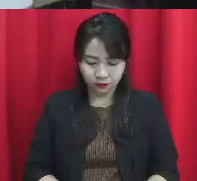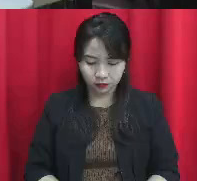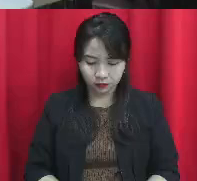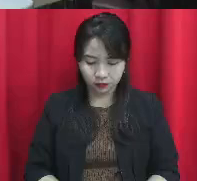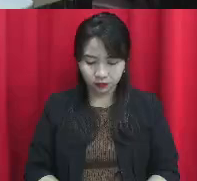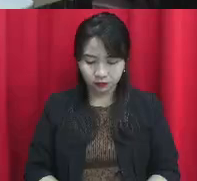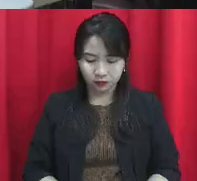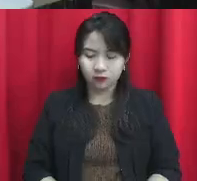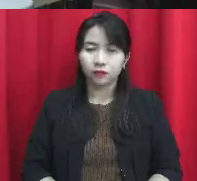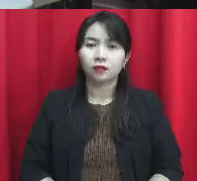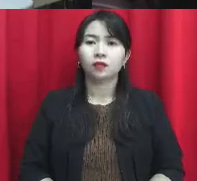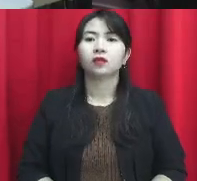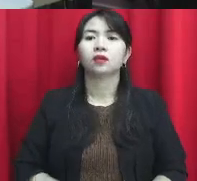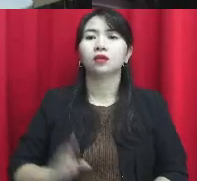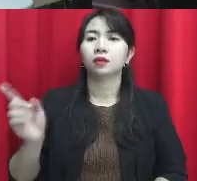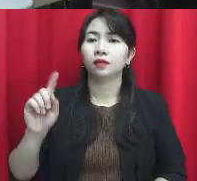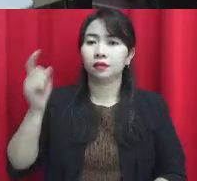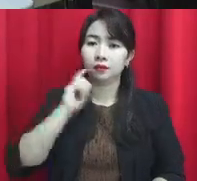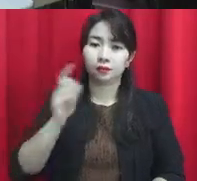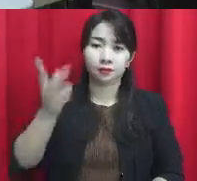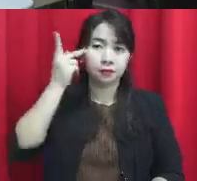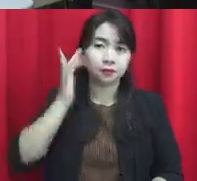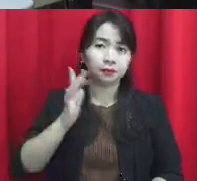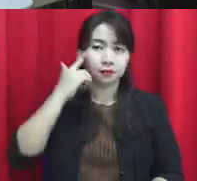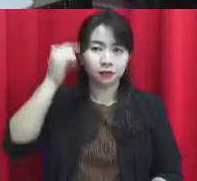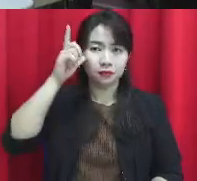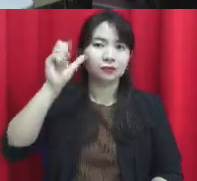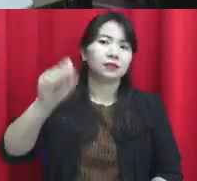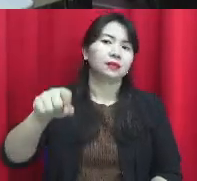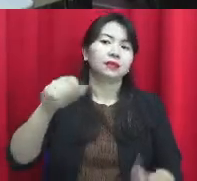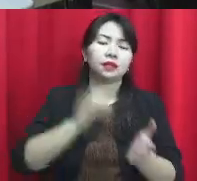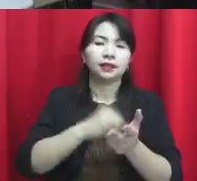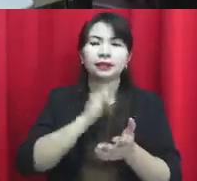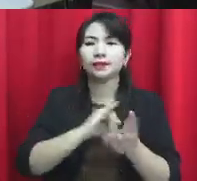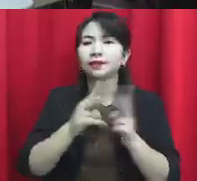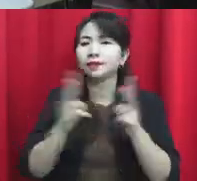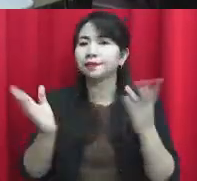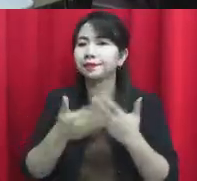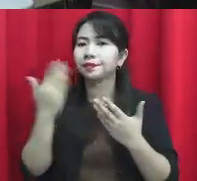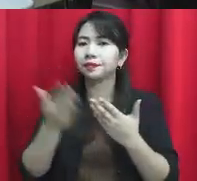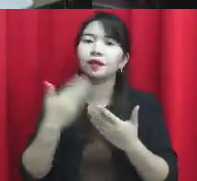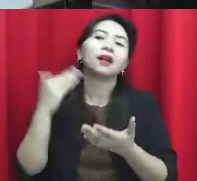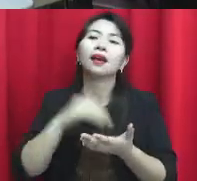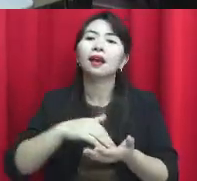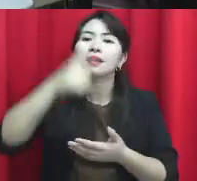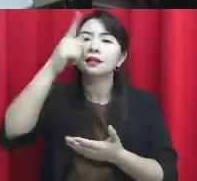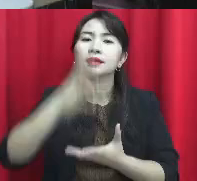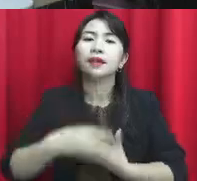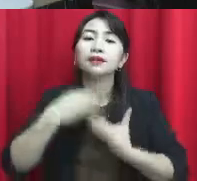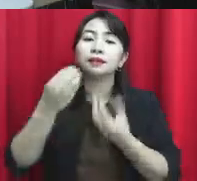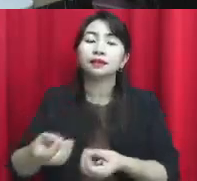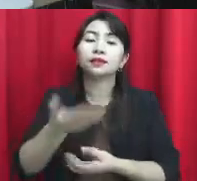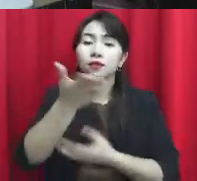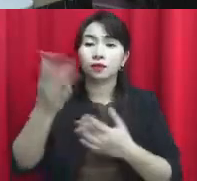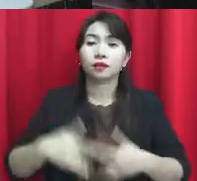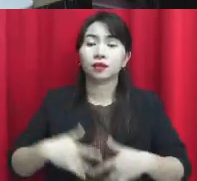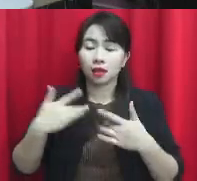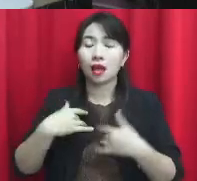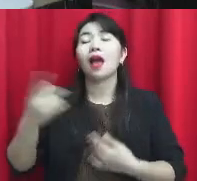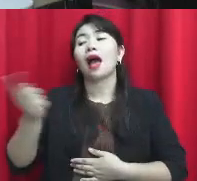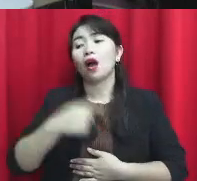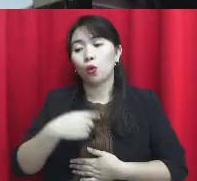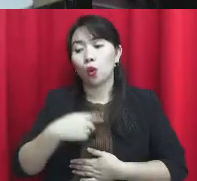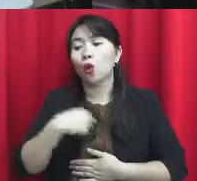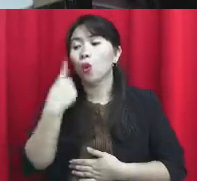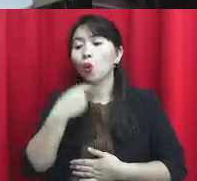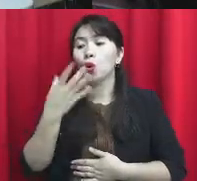na y sir Mak ni ano e ni Pastor h ' ba kumbaga common sense yun e Binigyan kita ng buhay Akin yang buhay mo ako nagbigay nian